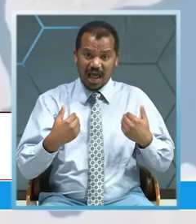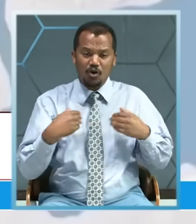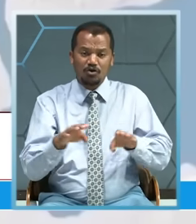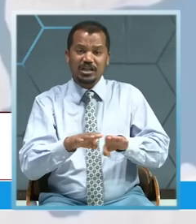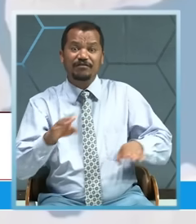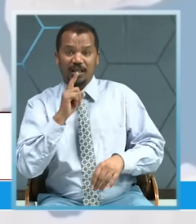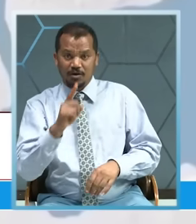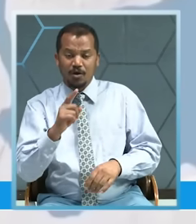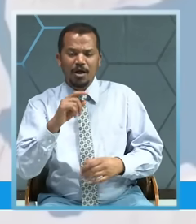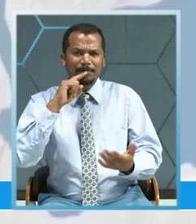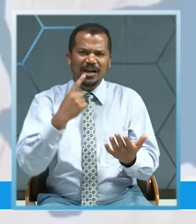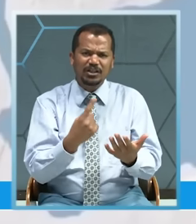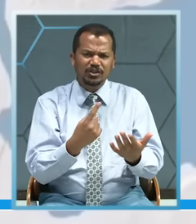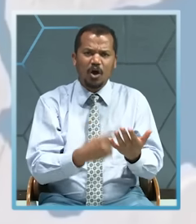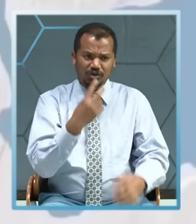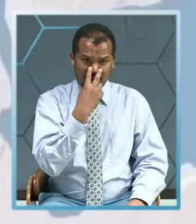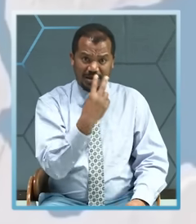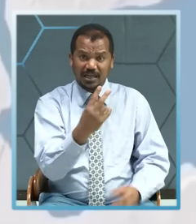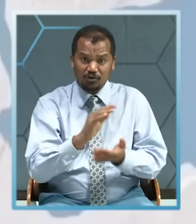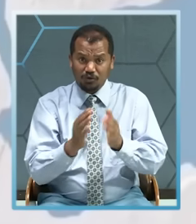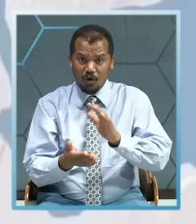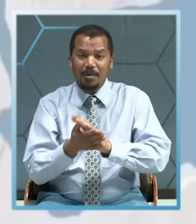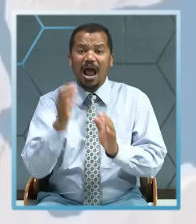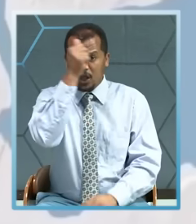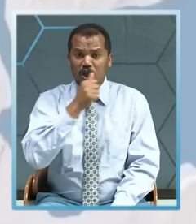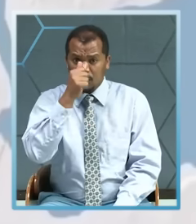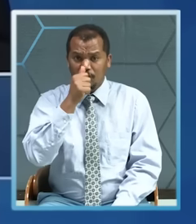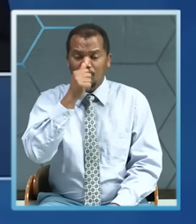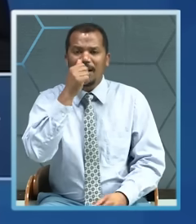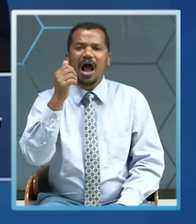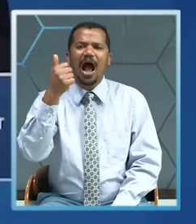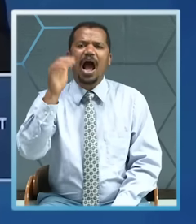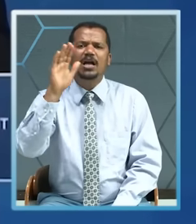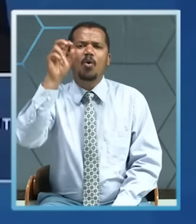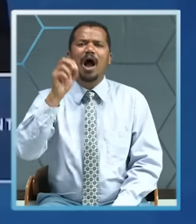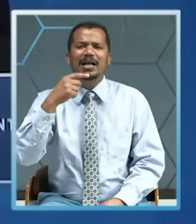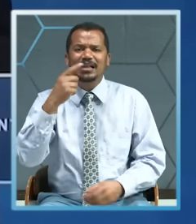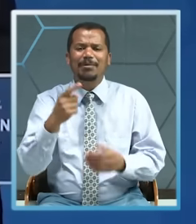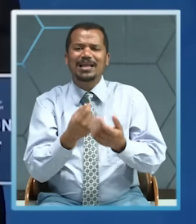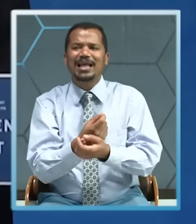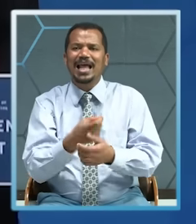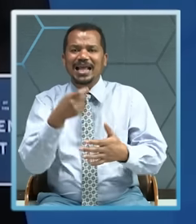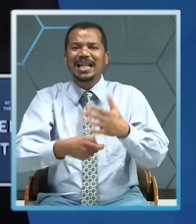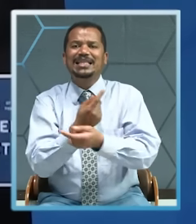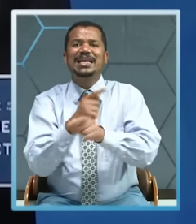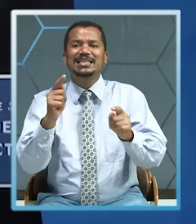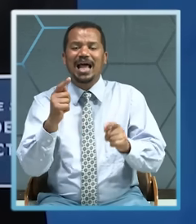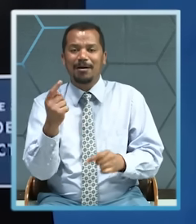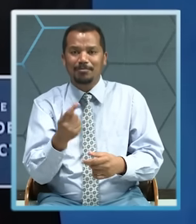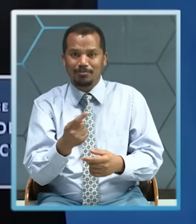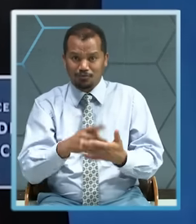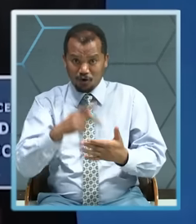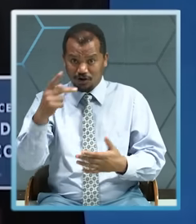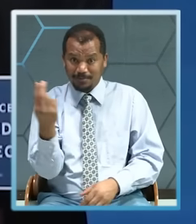በመለገስ ረገድ ያለውን ክፍተት ነው። መረጃዎች እንደሚያመለክቱት ከሆነ ኢትዮጵያ አጎአ በተባለው ከቀረጥ ነጻ